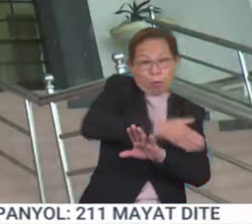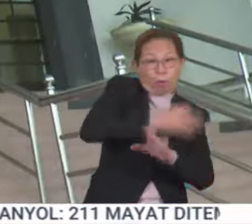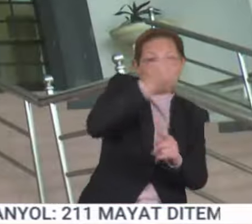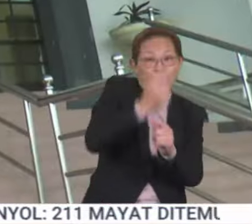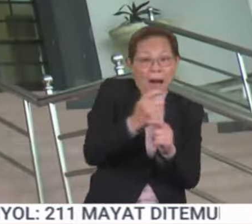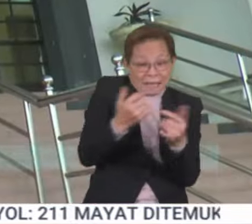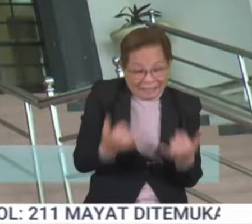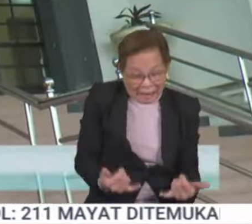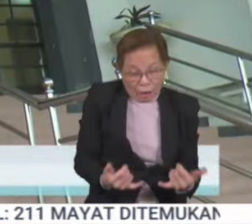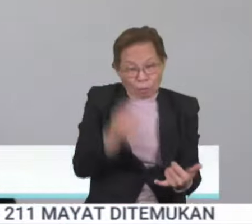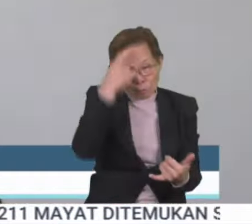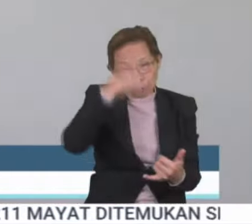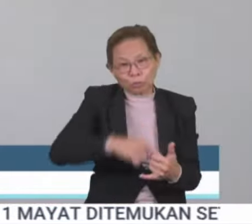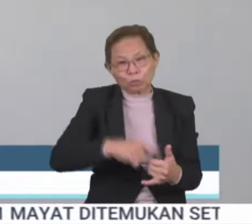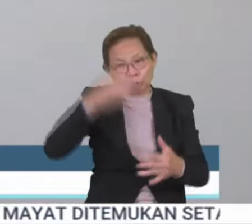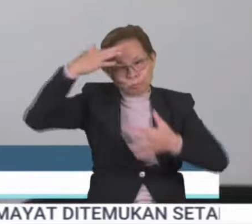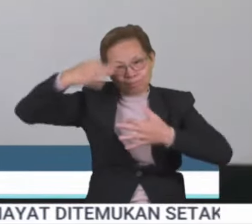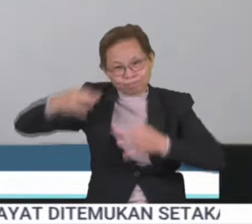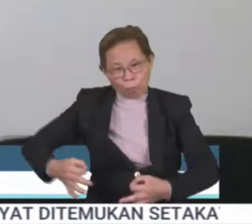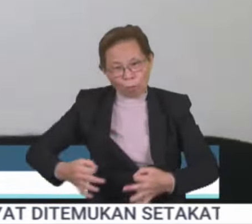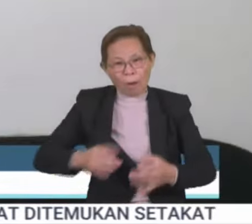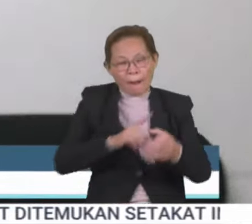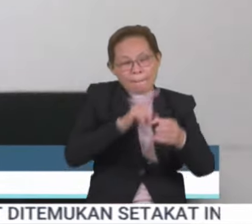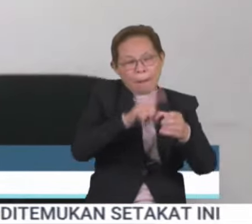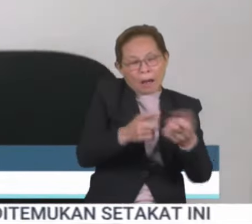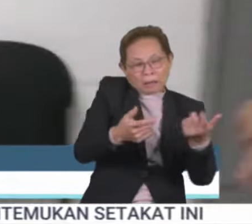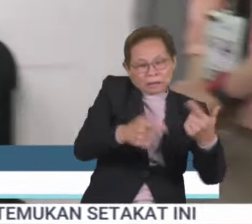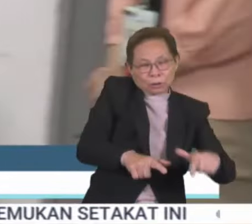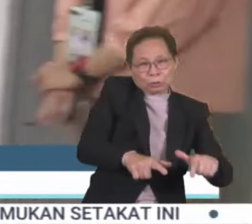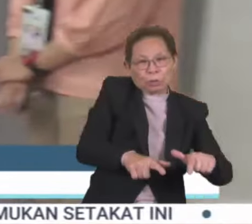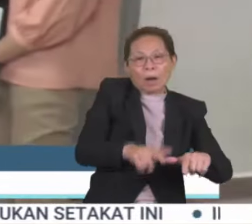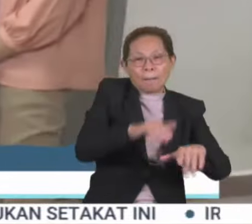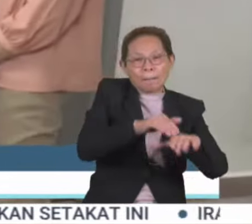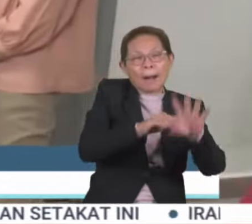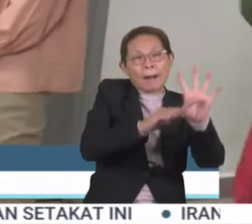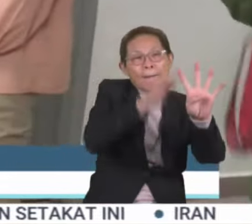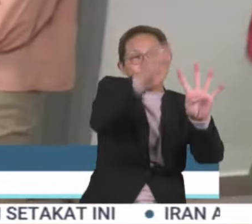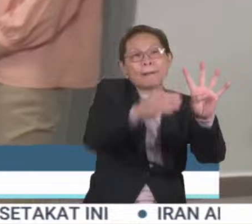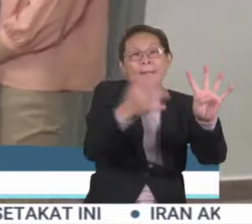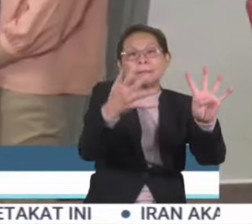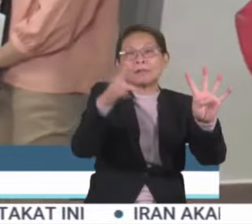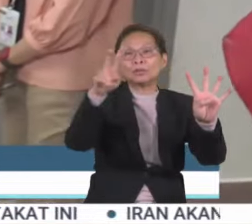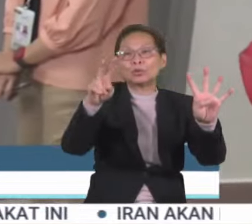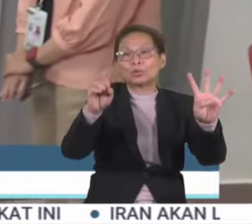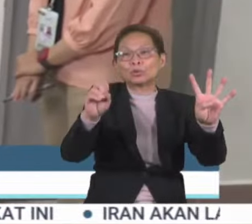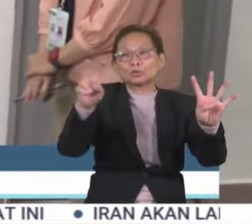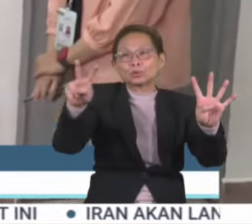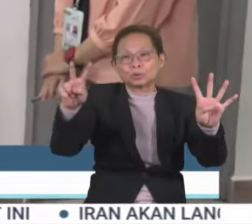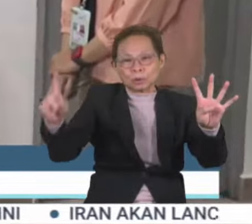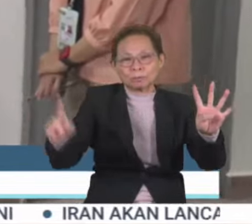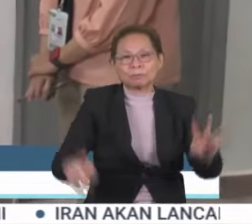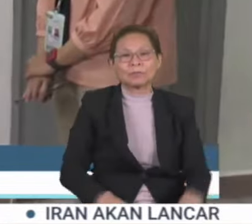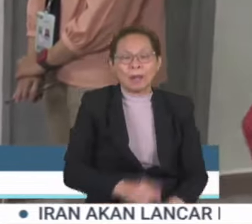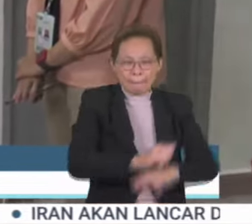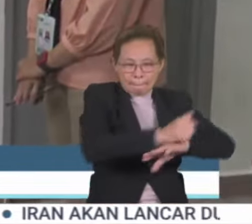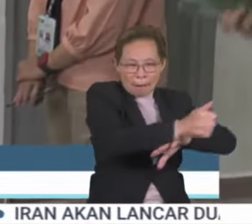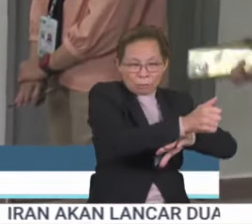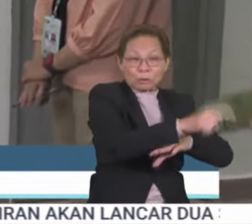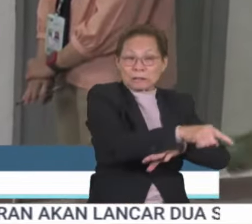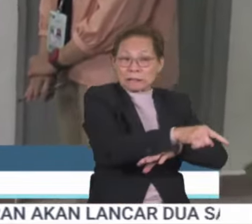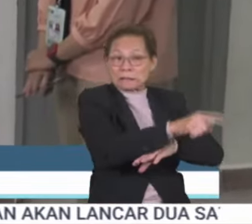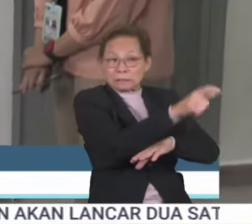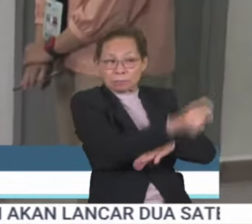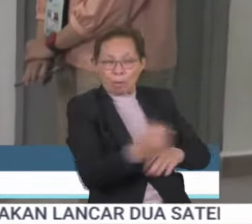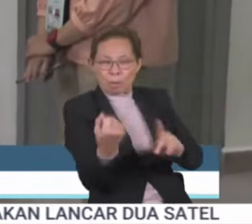menetapkan hari ini bagi membuat keputusan berhubung kejadian yang berlaku pada 4 Mei 2021 mengikut pertuduhan dia